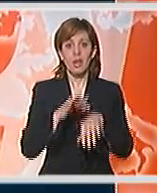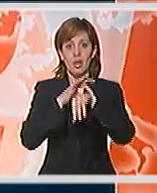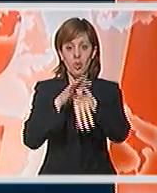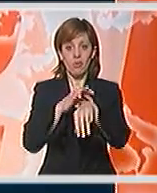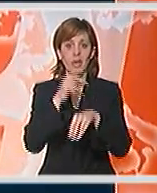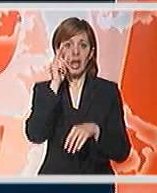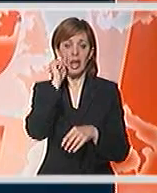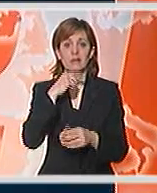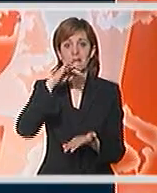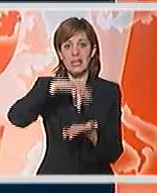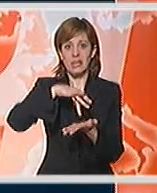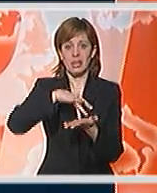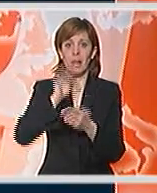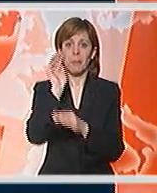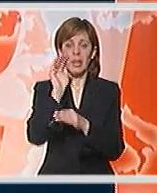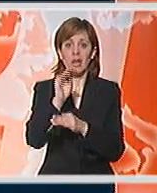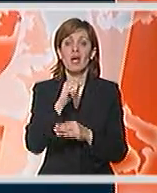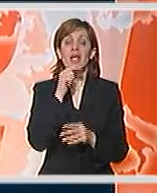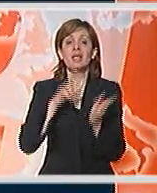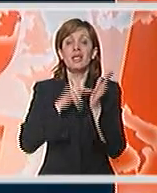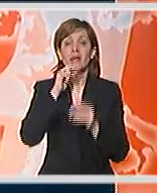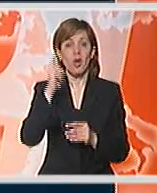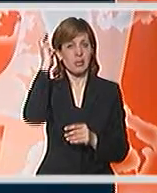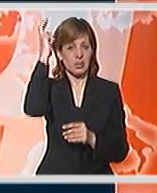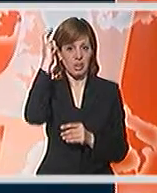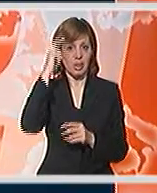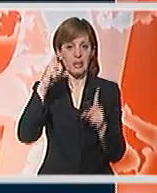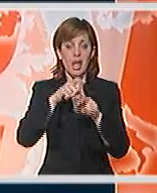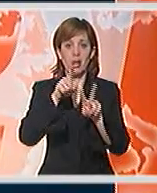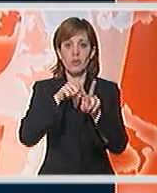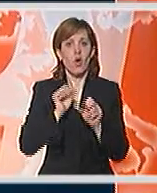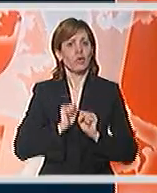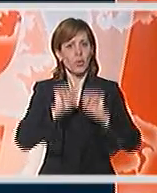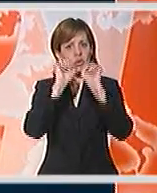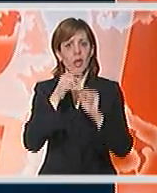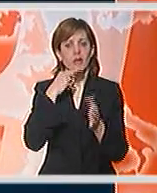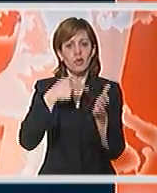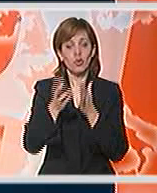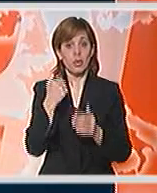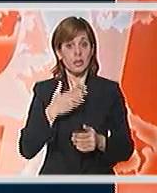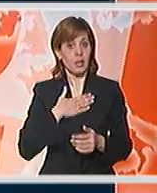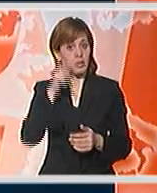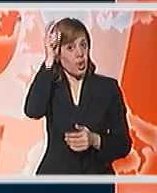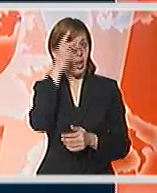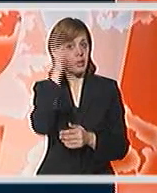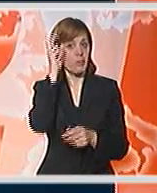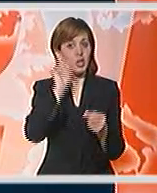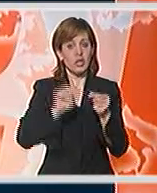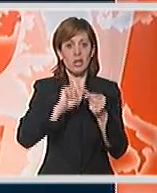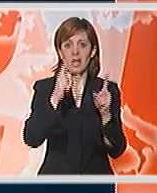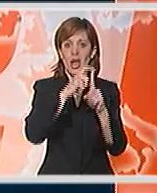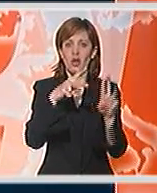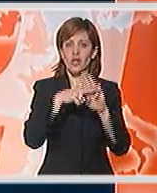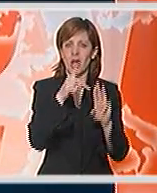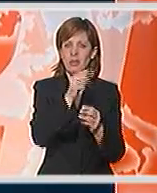Rukovodilac Nacionalnog centralnog biroa Interpola u Podgorici, Dejan Đurović, odbacio je optužbe iz Beograda da Crna Gora štiti Darka